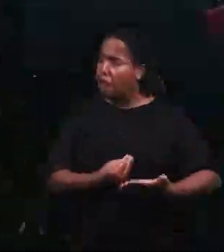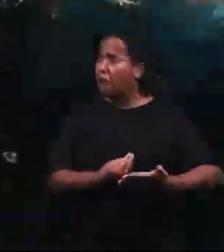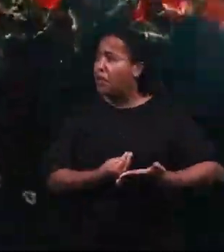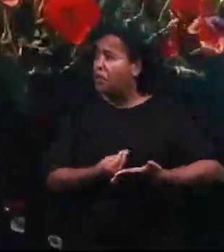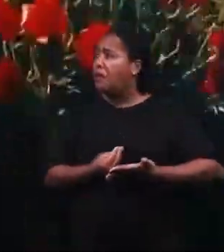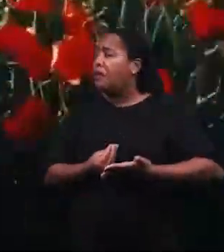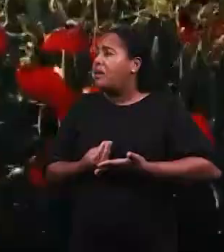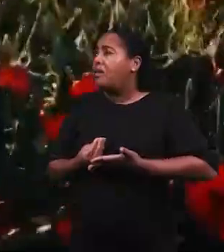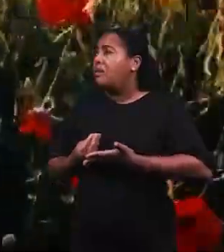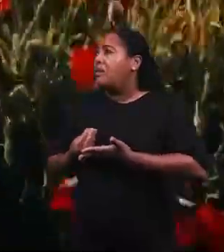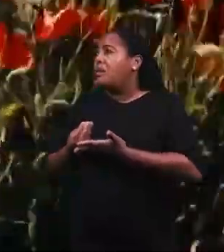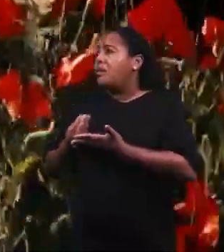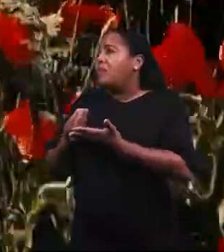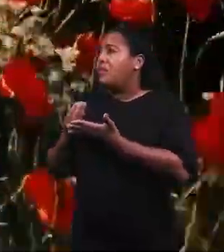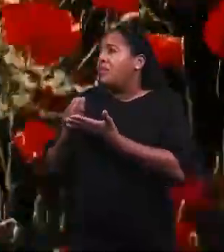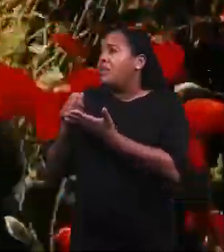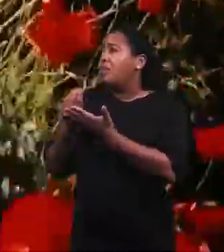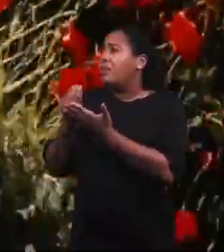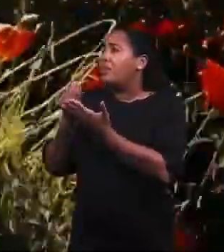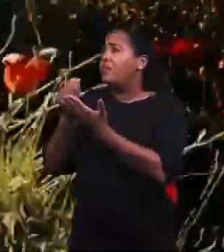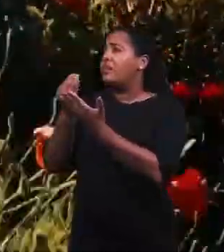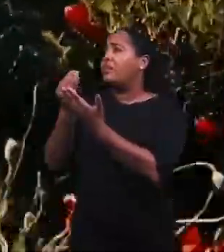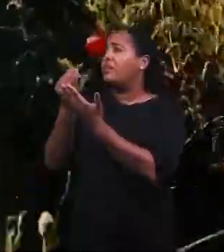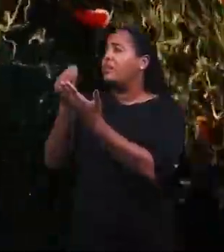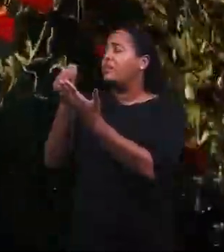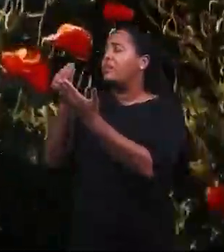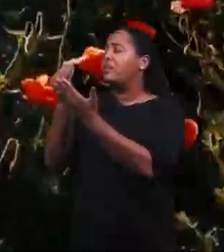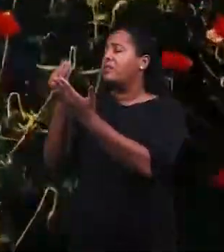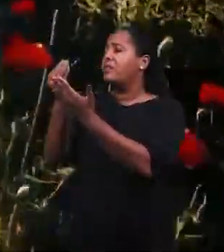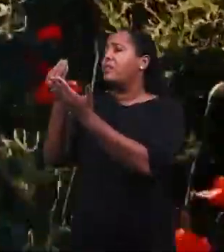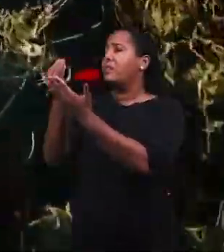Спаситель, к Тебе я прихожу.